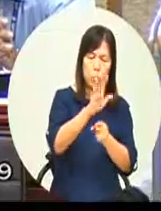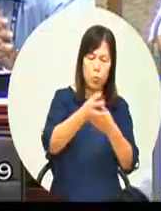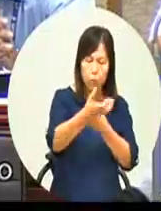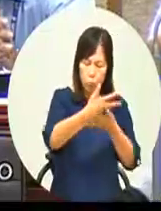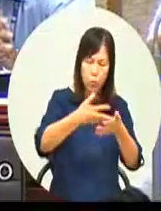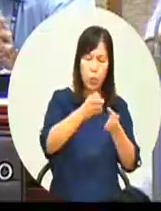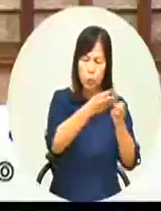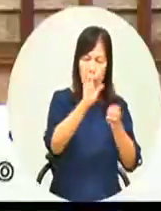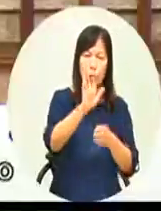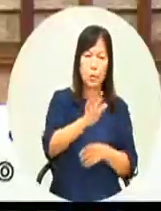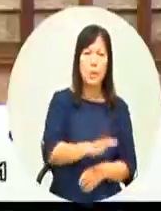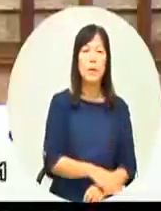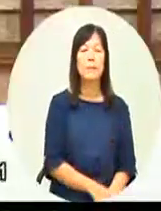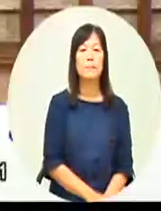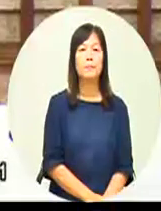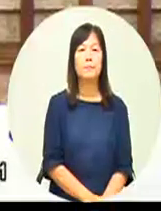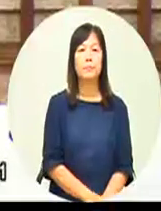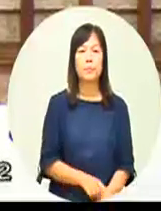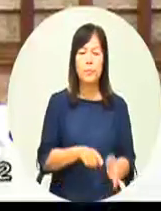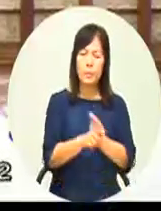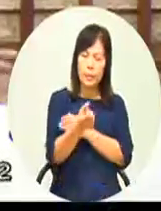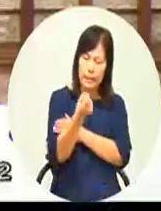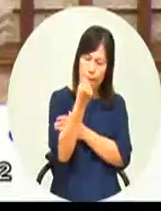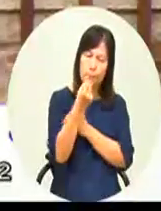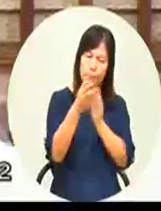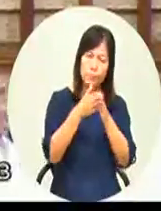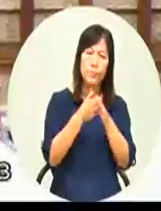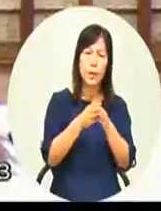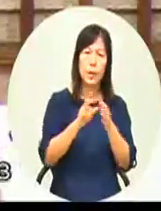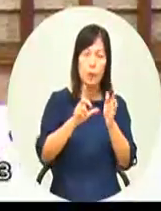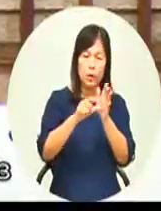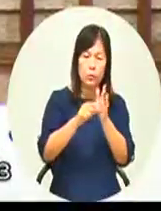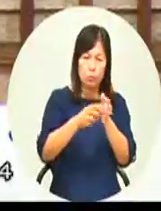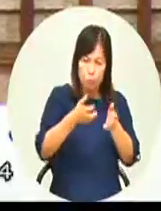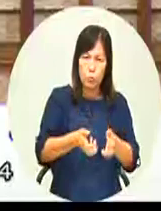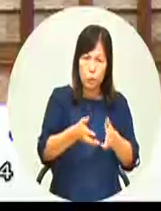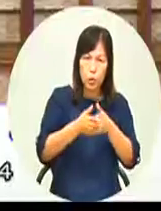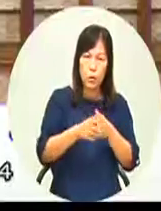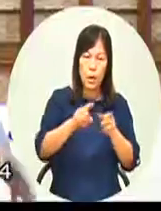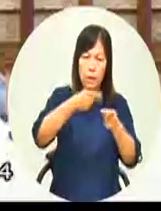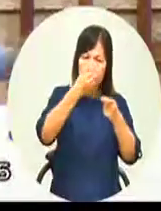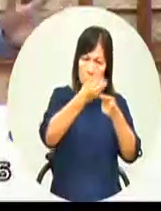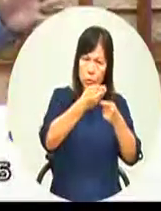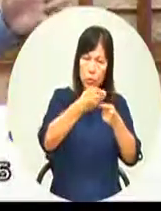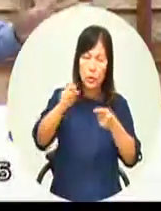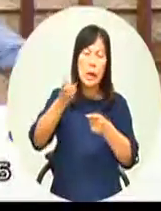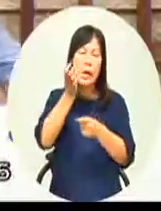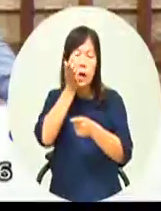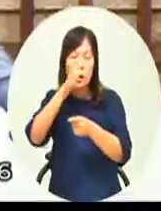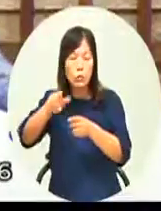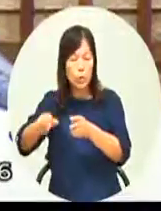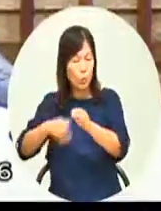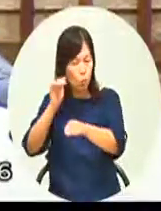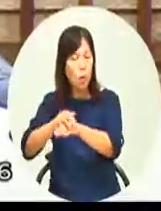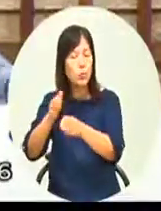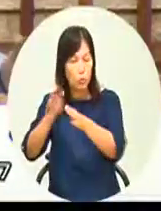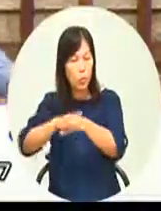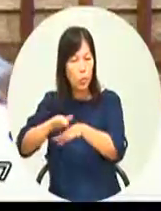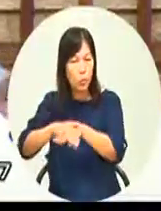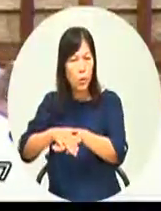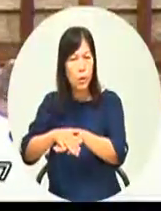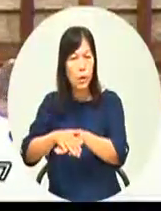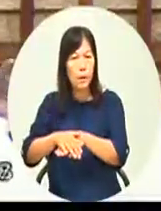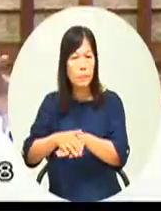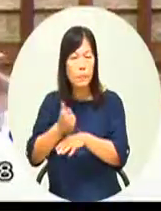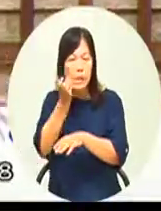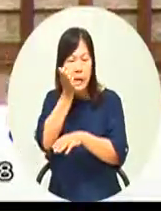司跟捷运，我想你们要努力积极一点、因为时间点很重要。109年你的冈山站可能也完成了，好、冈山